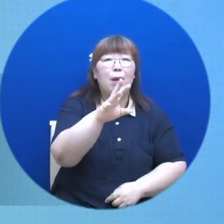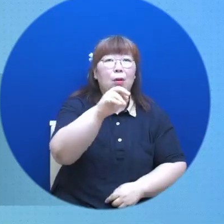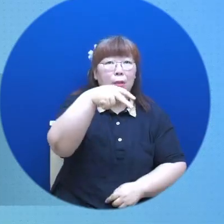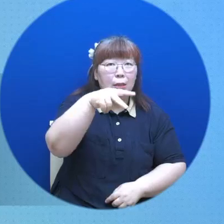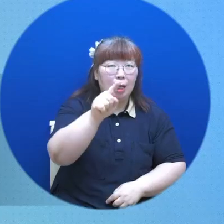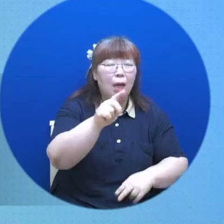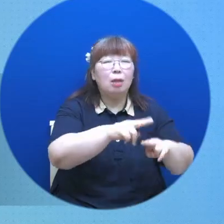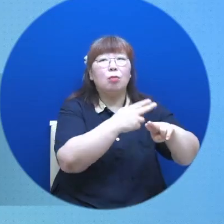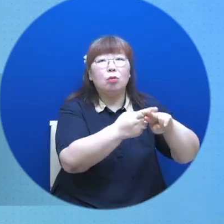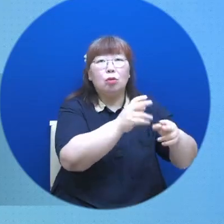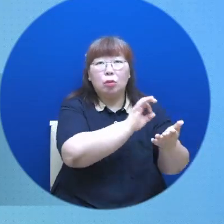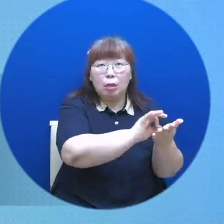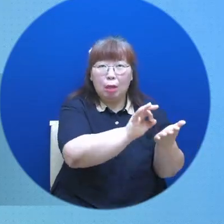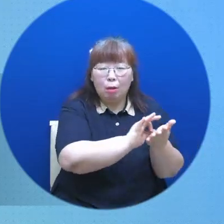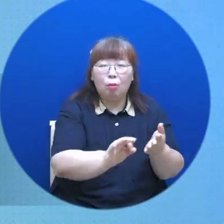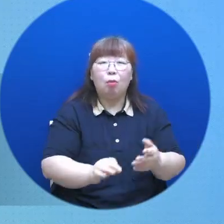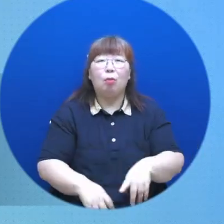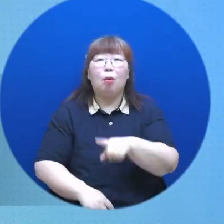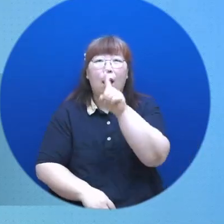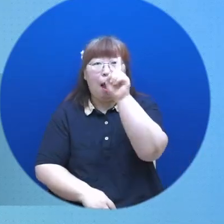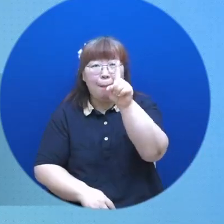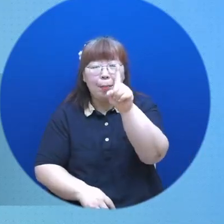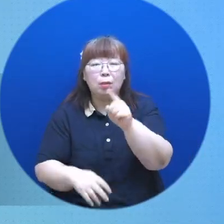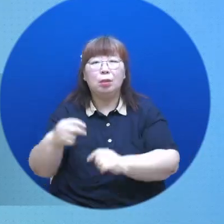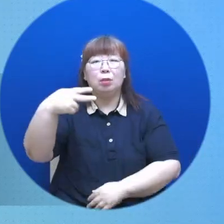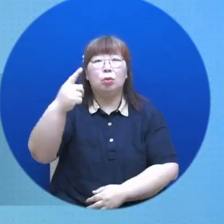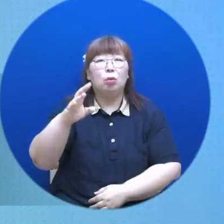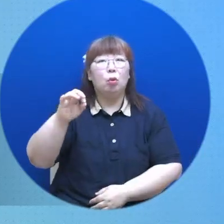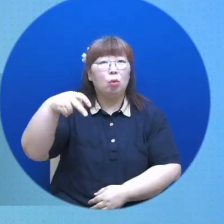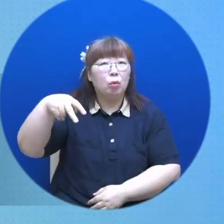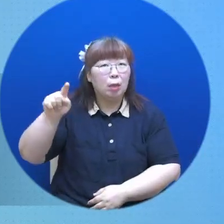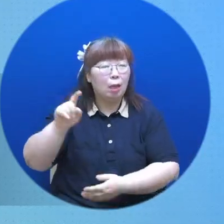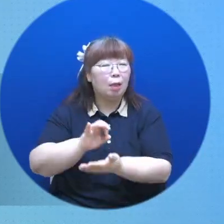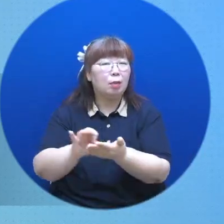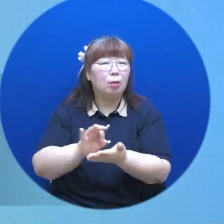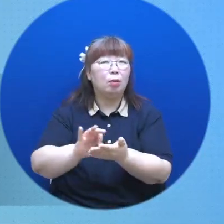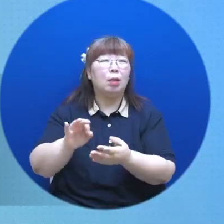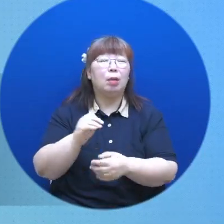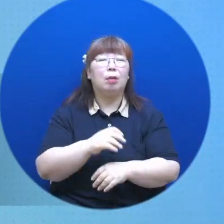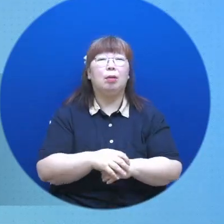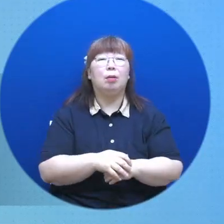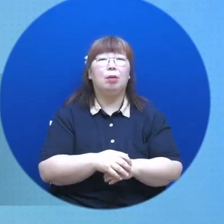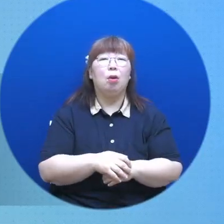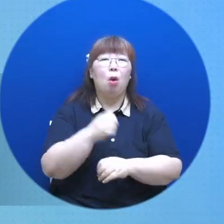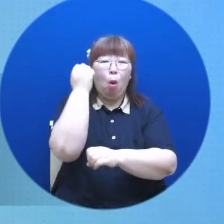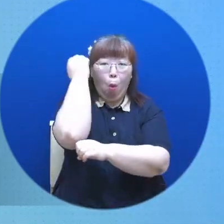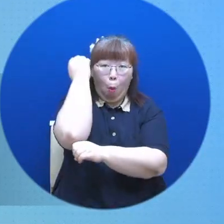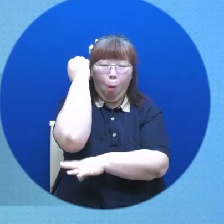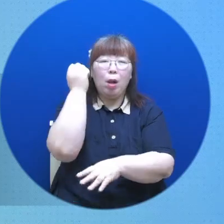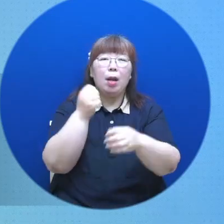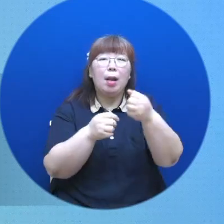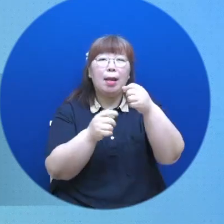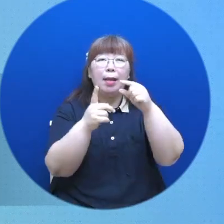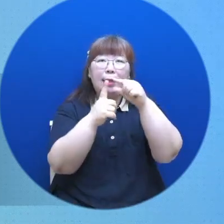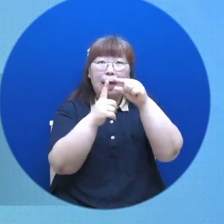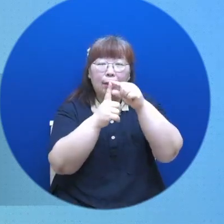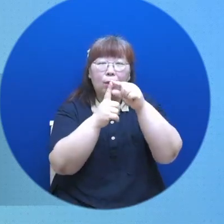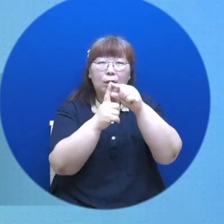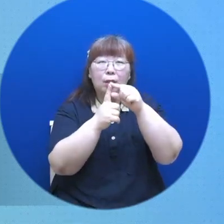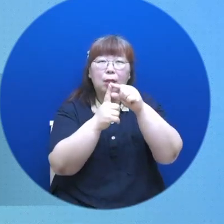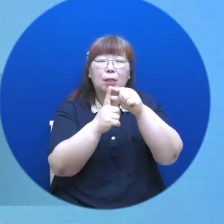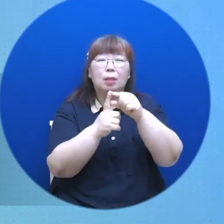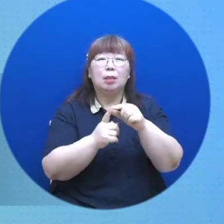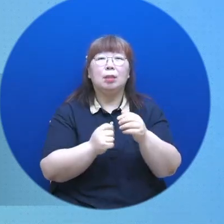쓰고 한 번은 동사로 사용해서 썼습니다. 그러니까 원어 똑같은 단어를